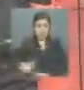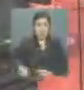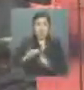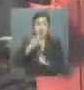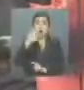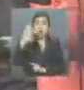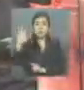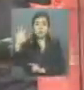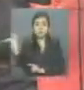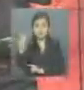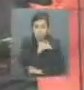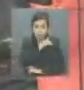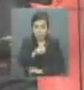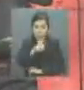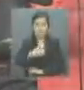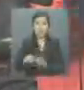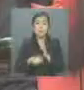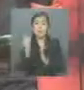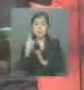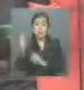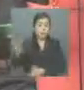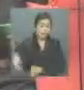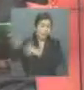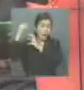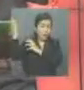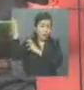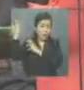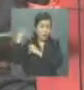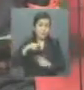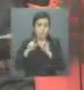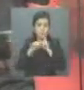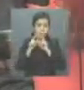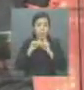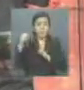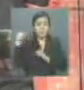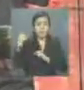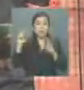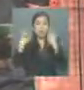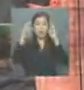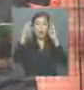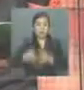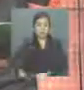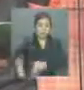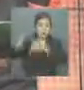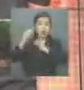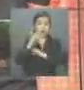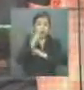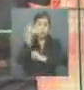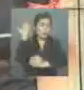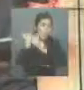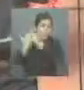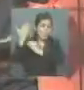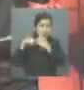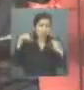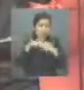ที่มาที่ไปแล้วก็มีเหตุผลสำคัญนะคะเรื่องนี้ค่ะถูกพูดถึงกันในงานเสวนาย้อนมองประวัติศาสตร์เมื่อมุสลิมภารตะจ